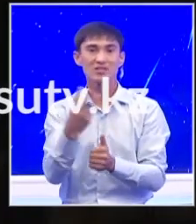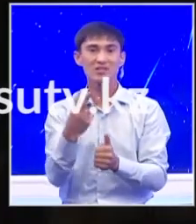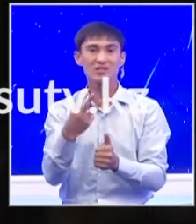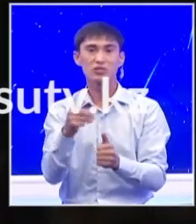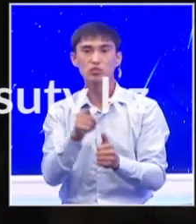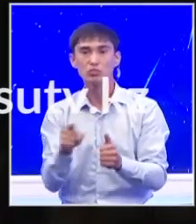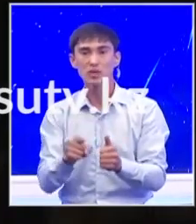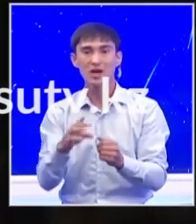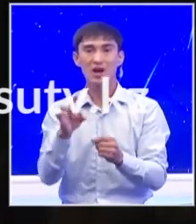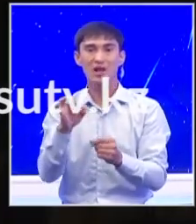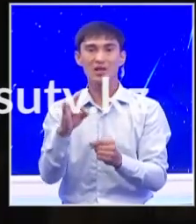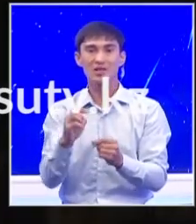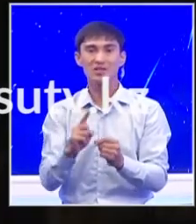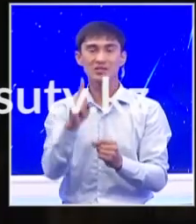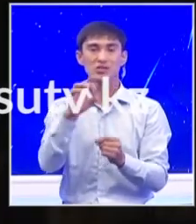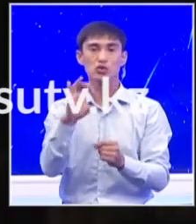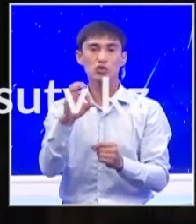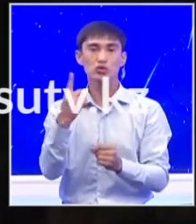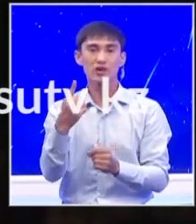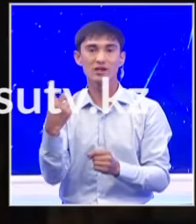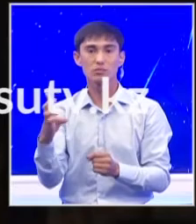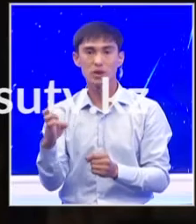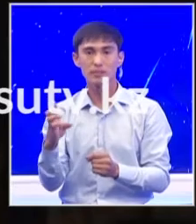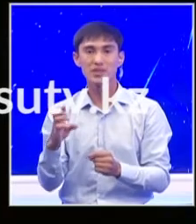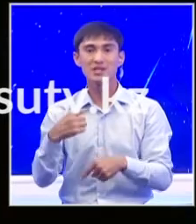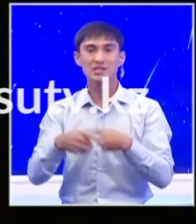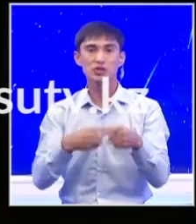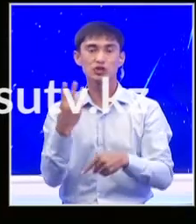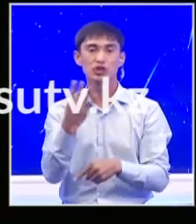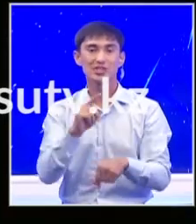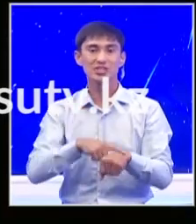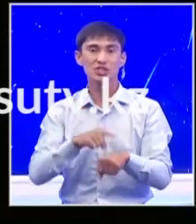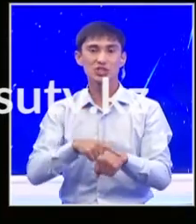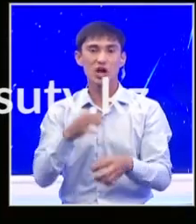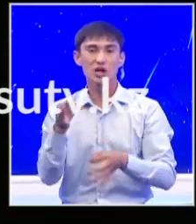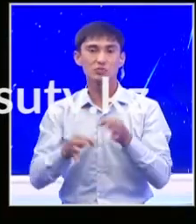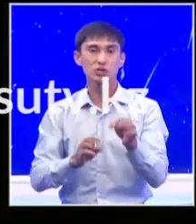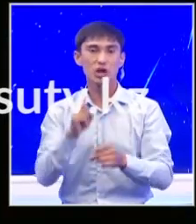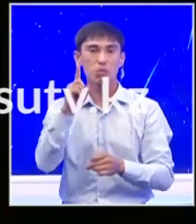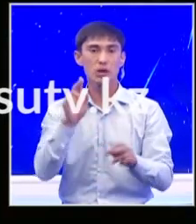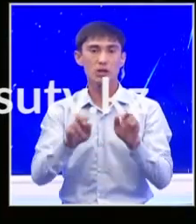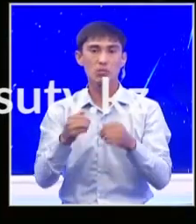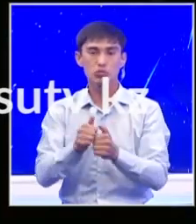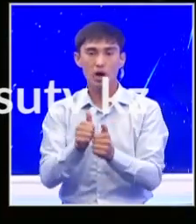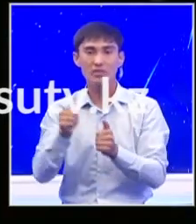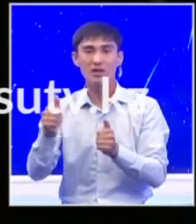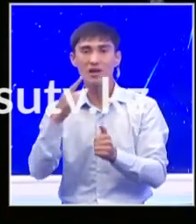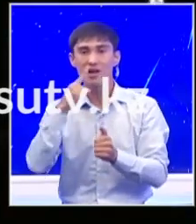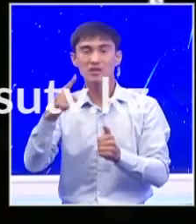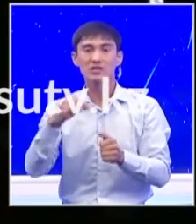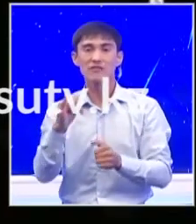от третьей ступени ракеты-носителя «Союз-2-1Б». В следующие 4 часа космические аппараты будут отдаляться от